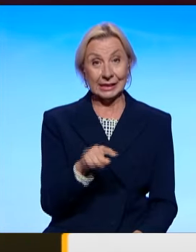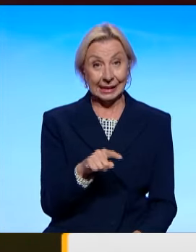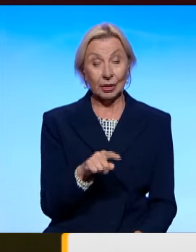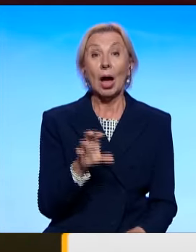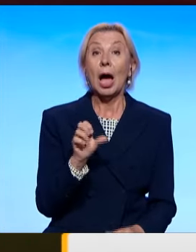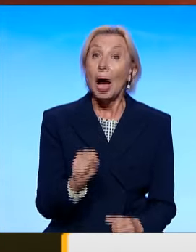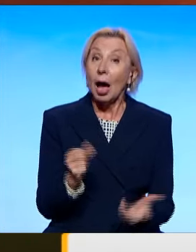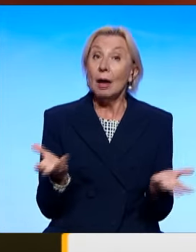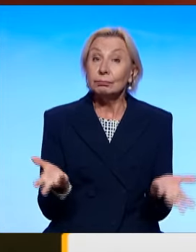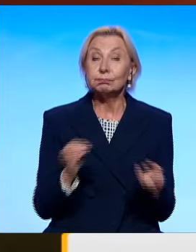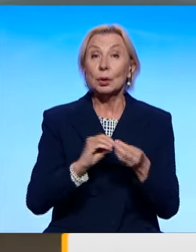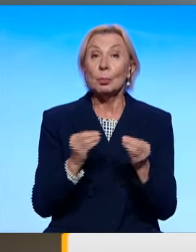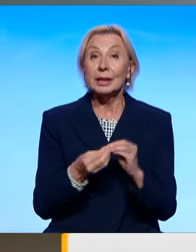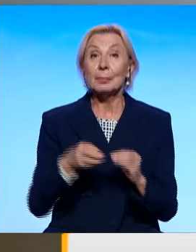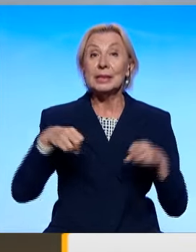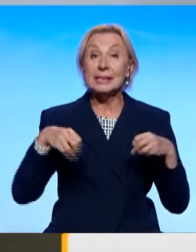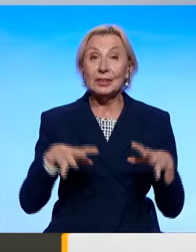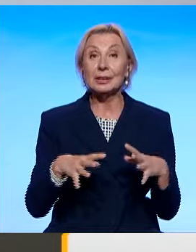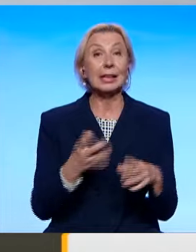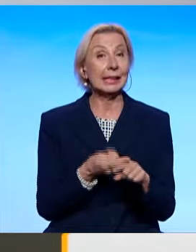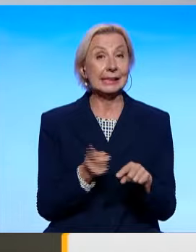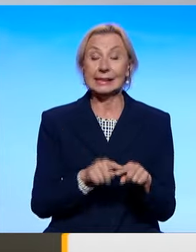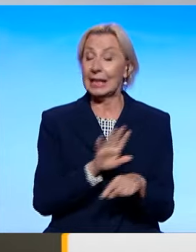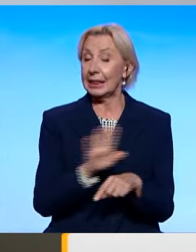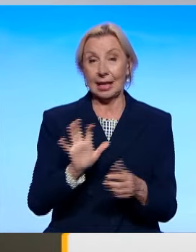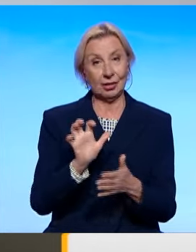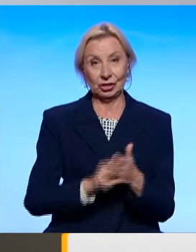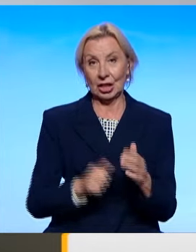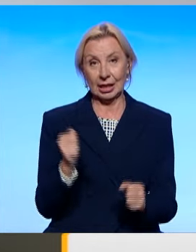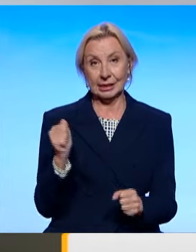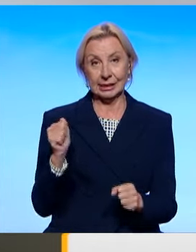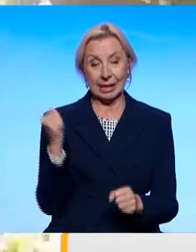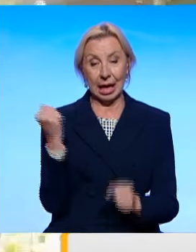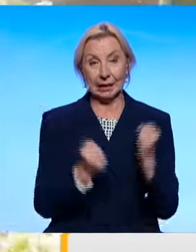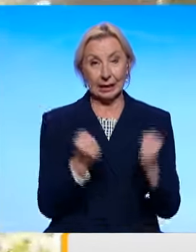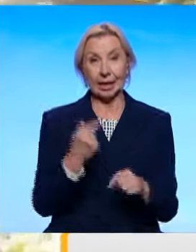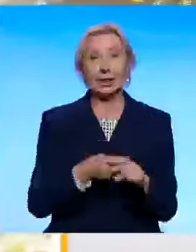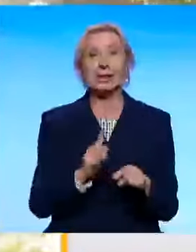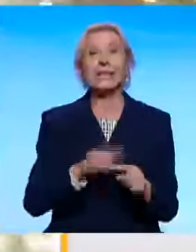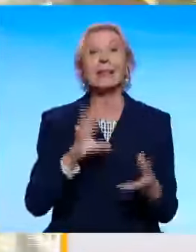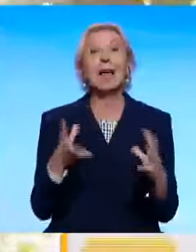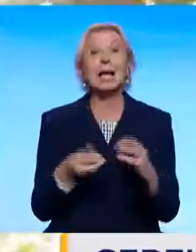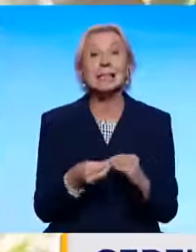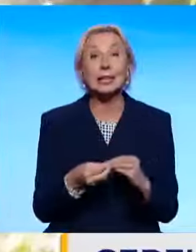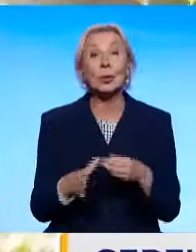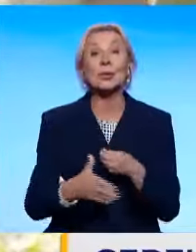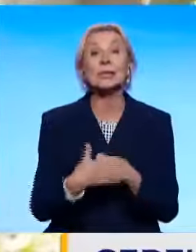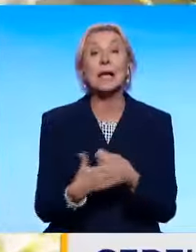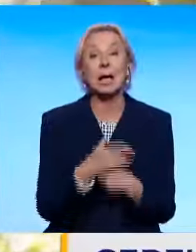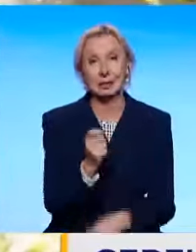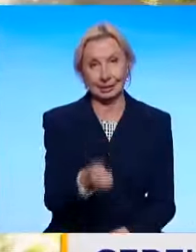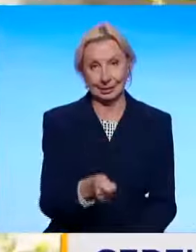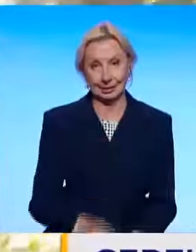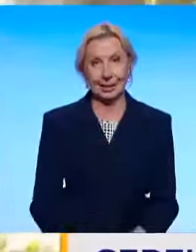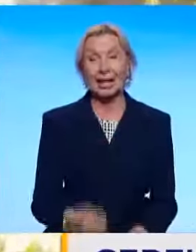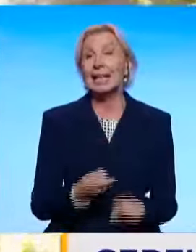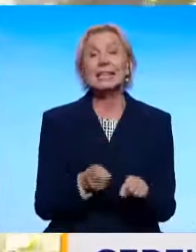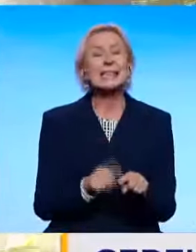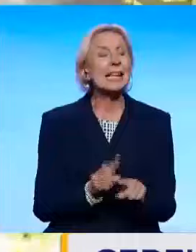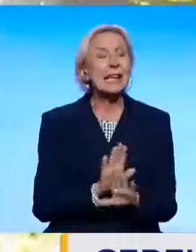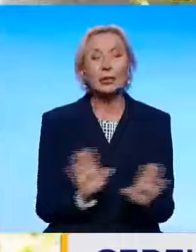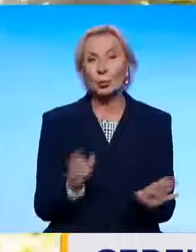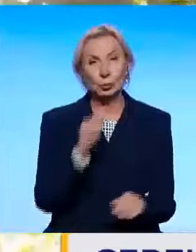зі світлом у них виникають не через атаки. Це наслідок санкцій. Чому така ситуація сталася? Не тому, що Україна обстріляла,